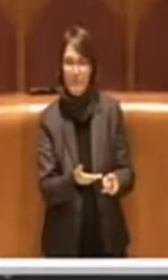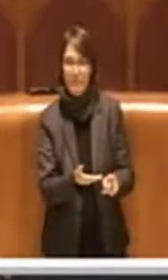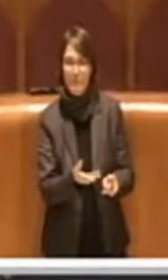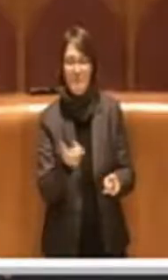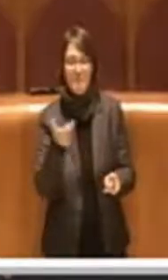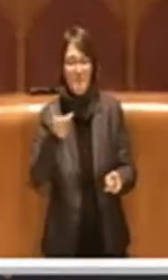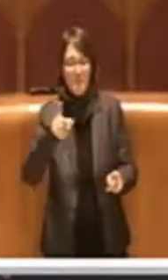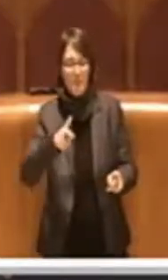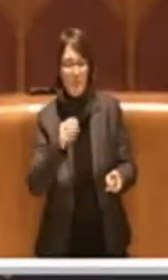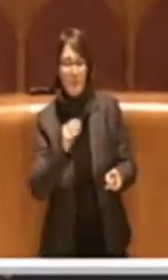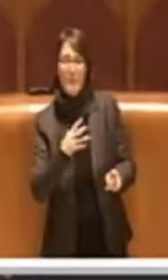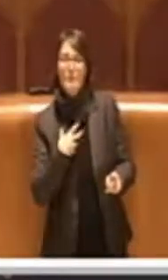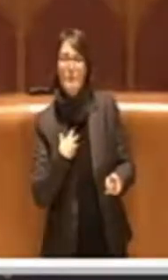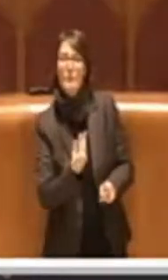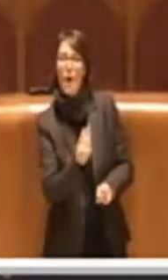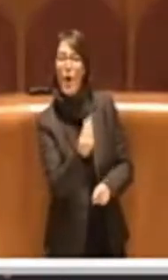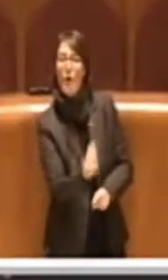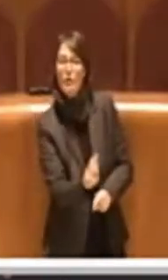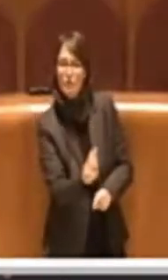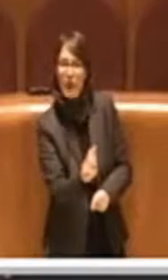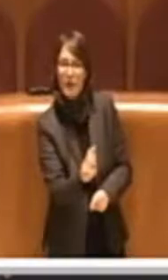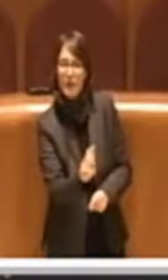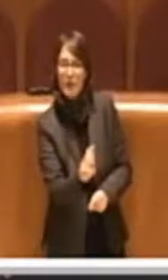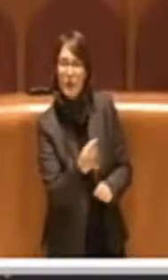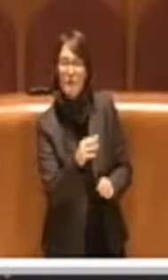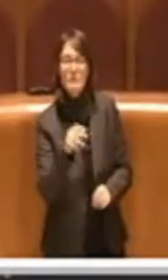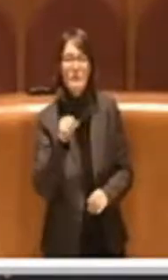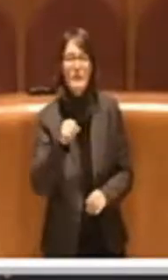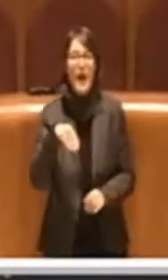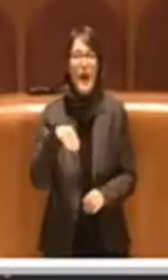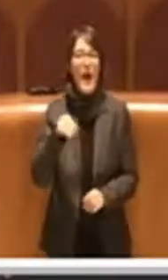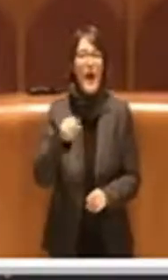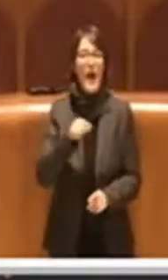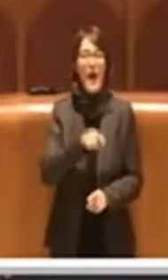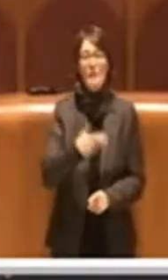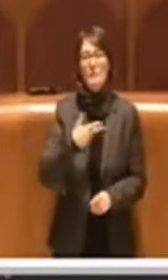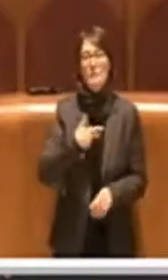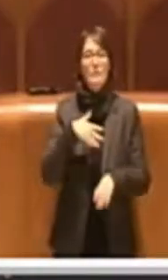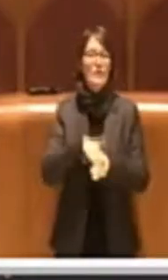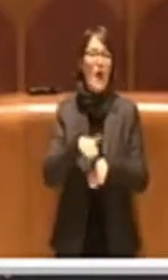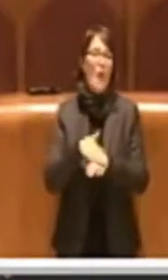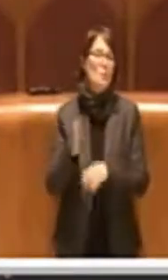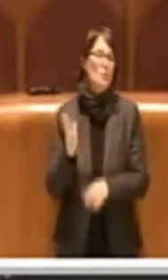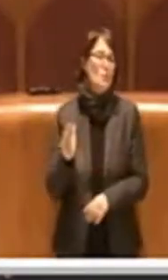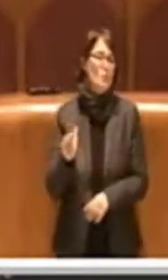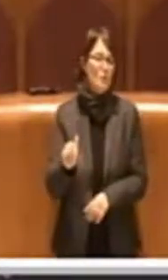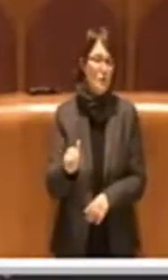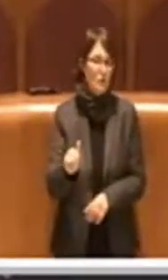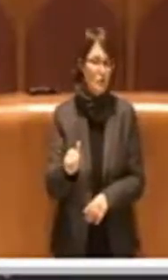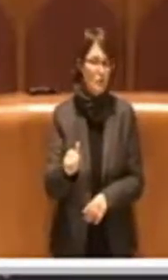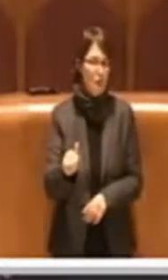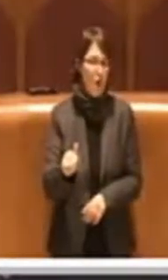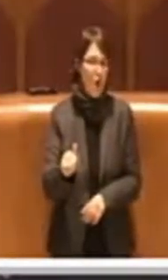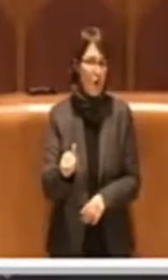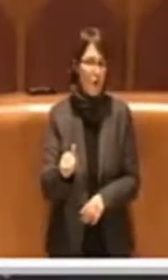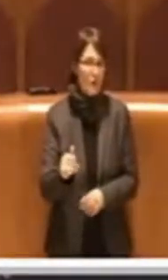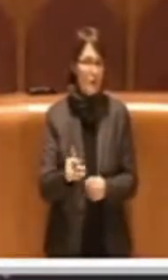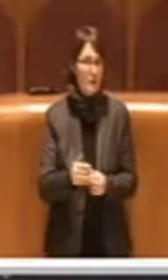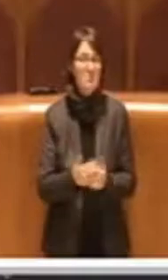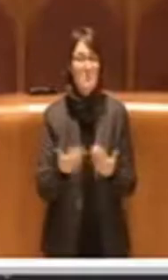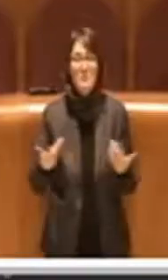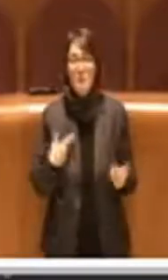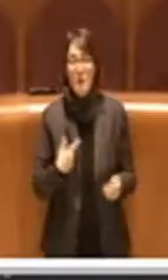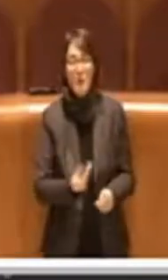un oggetto che Ama si trova ad avere in uso quotidiano e in maggior numero, quindi